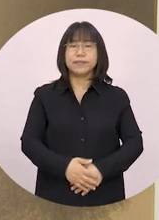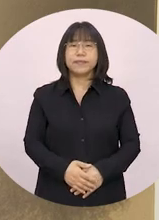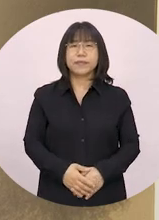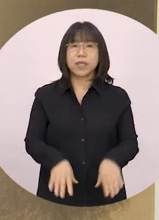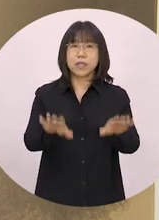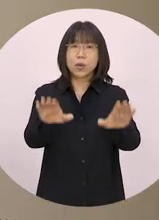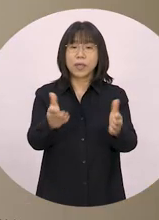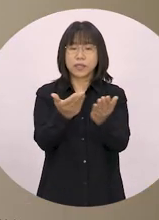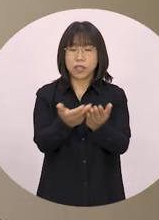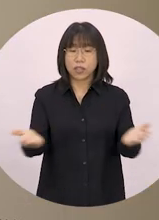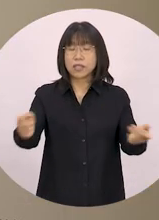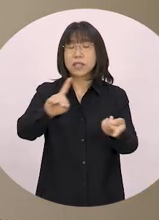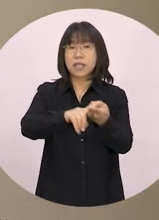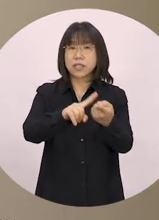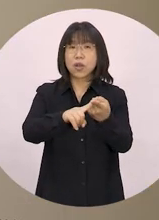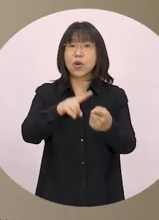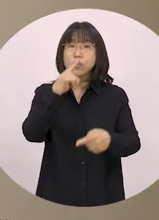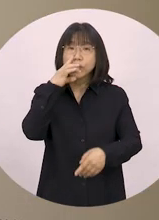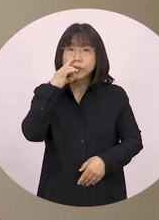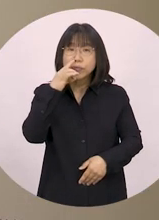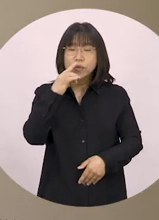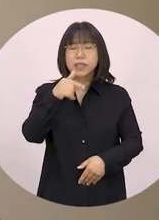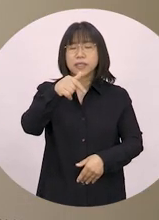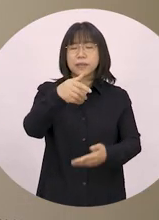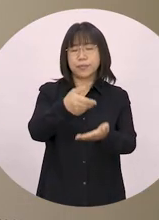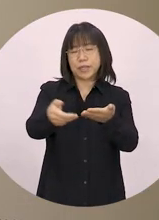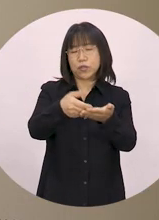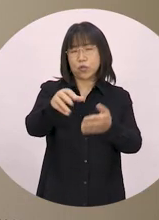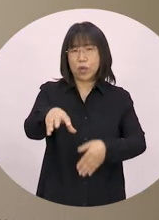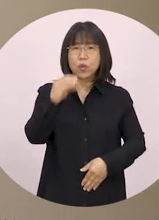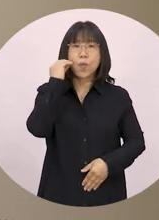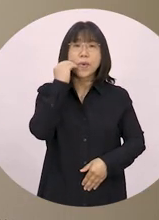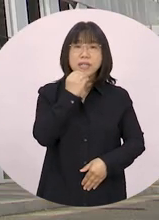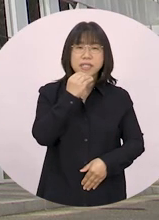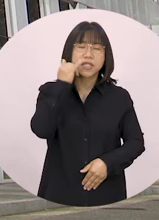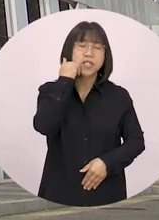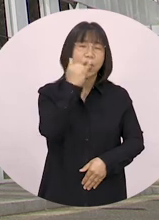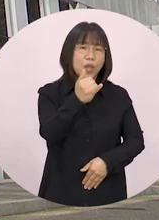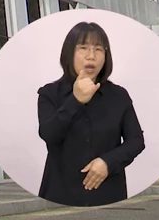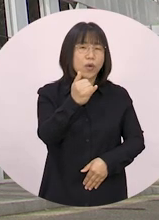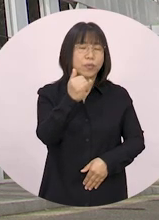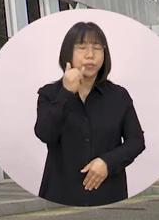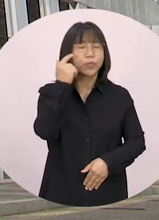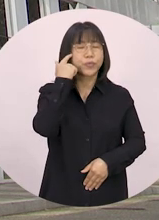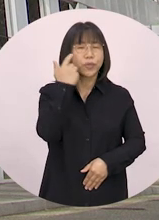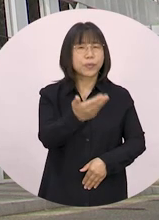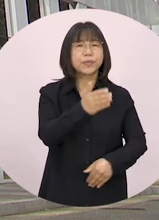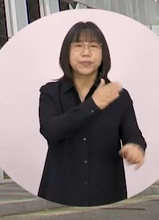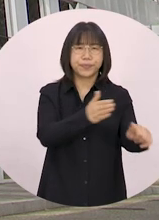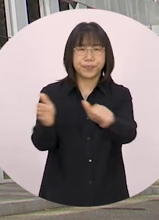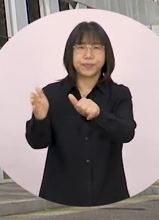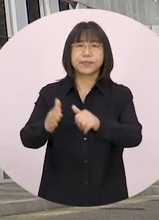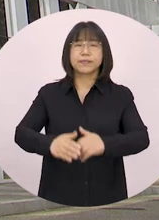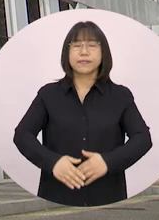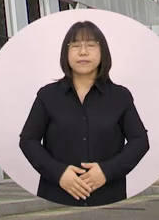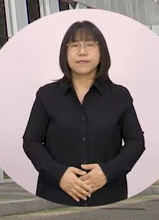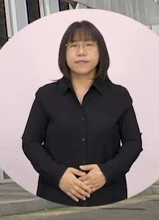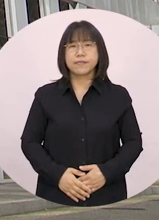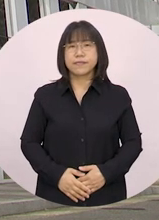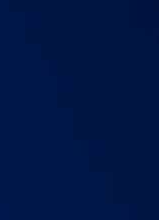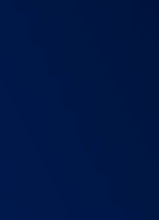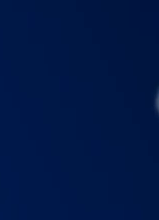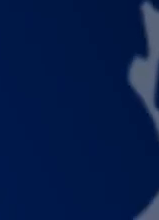희망합니다. 이번 전시에 대한 자세한 사항은 경제정선미술관 홈페이지나 전화로 문의하면 됩니다.